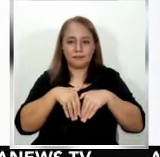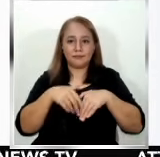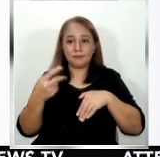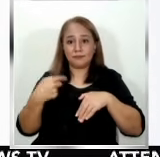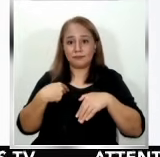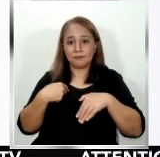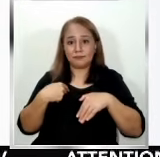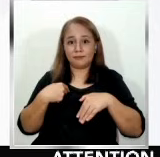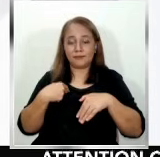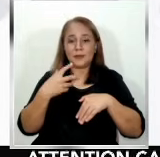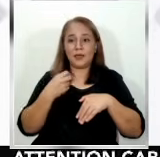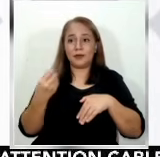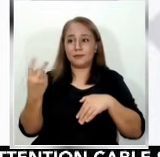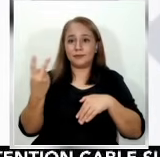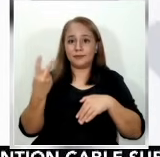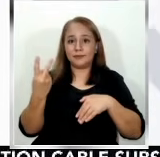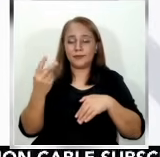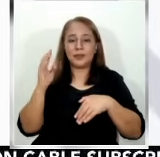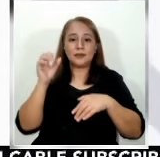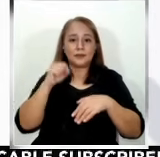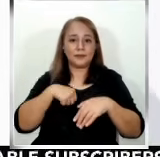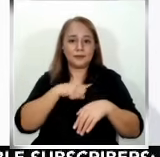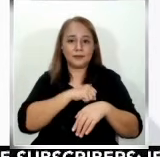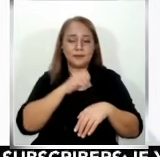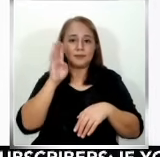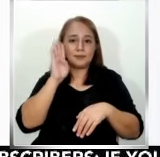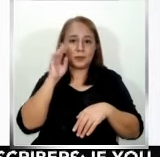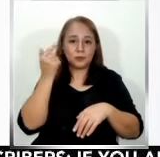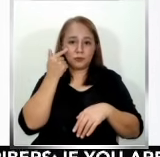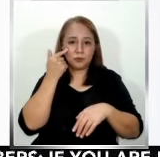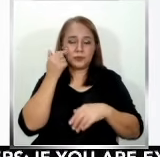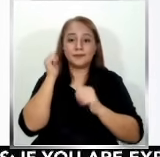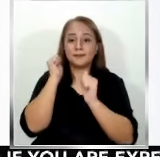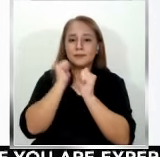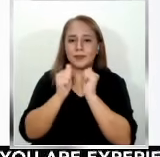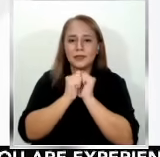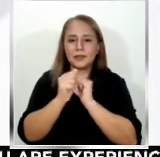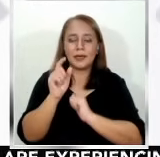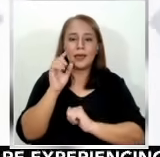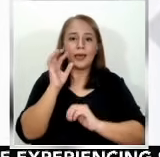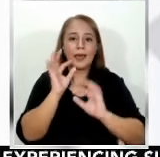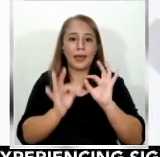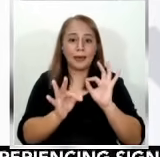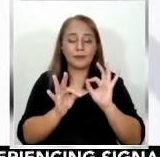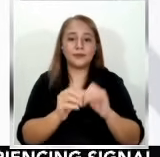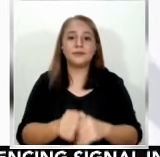ni Secretary Bongbos. Ibig sabihin, pag hindi tatakbo